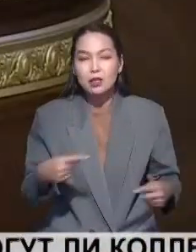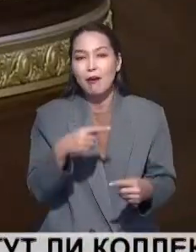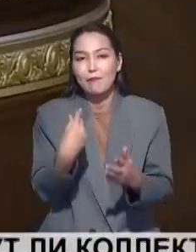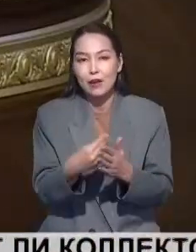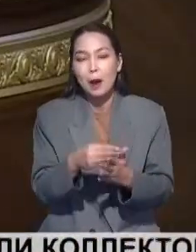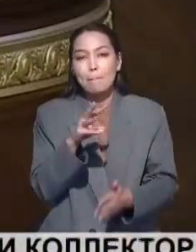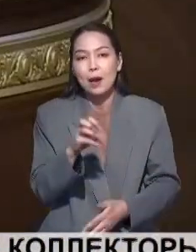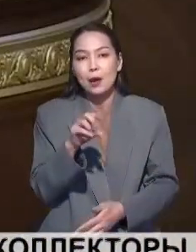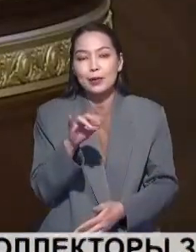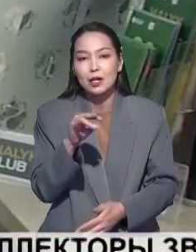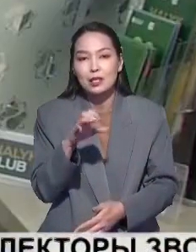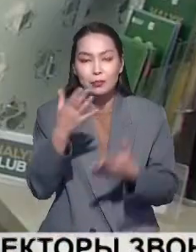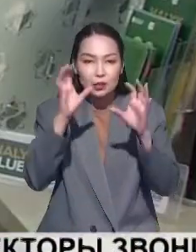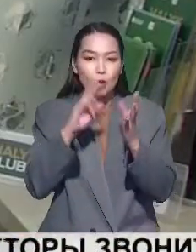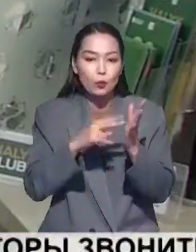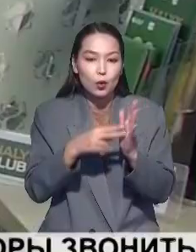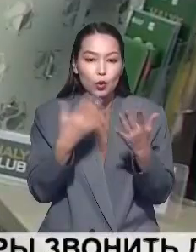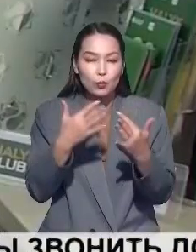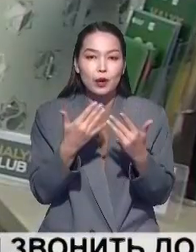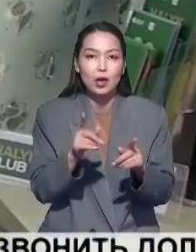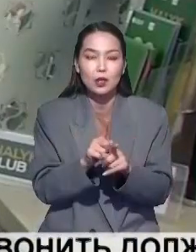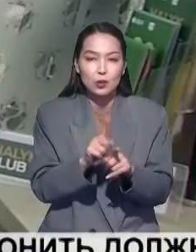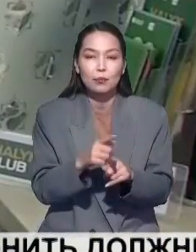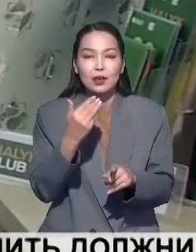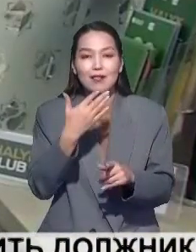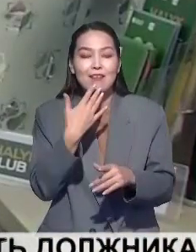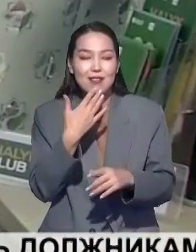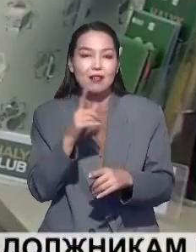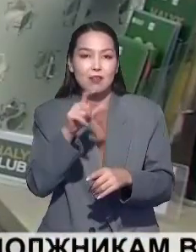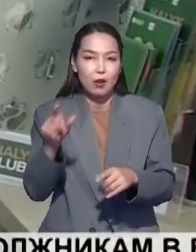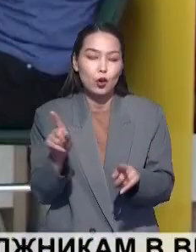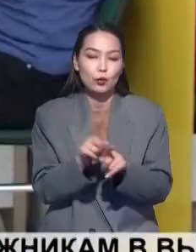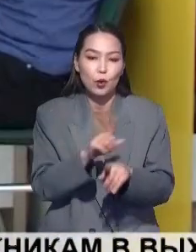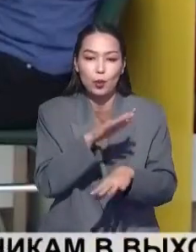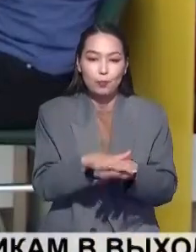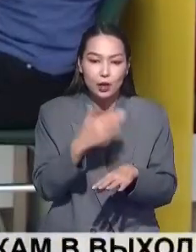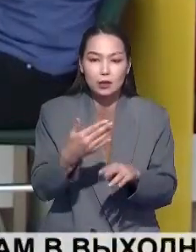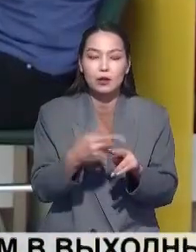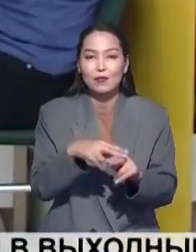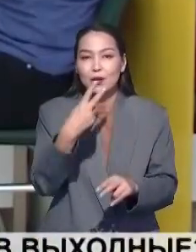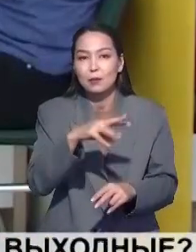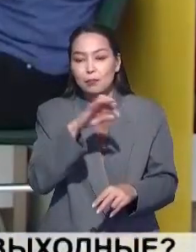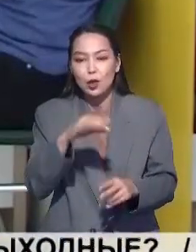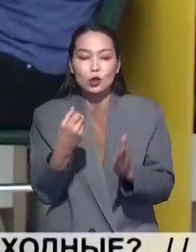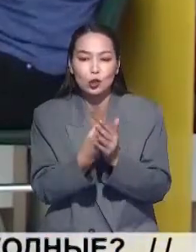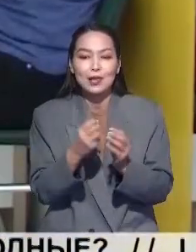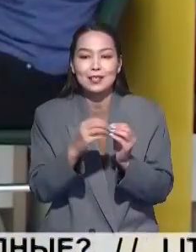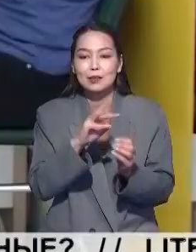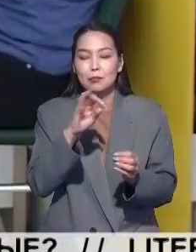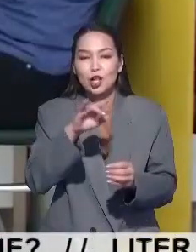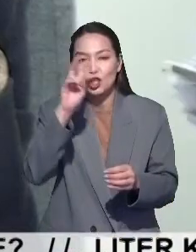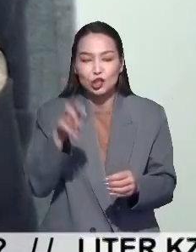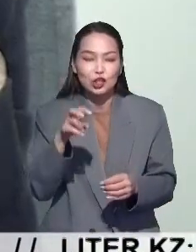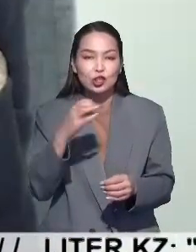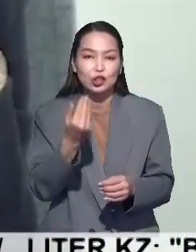Мадина Абылкасымовой, законопроект снижает требования к активам иностранных банков при создании филиалов с 20 миллиардов до 10 миллиардов долларов США.